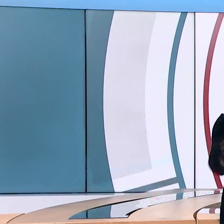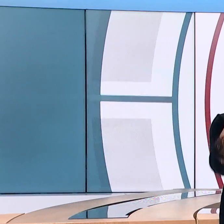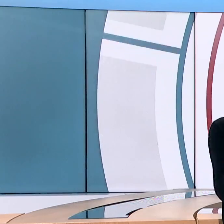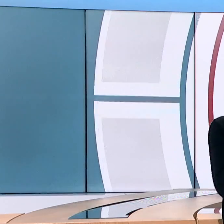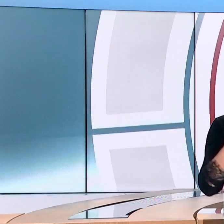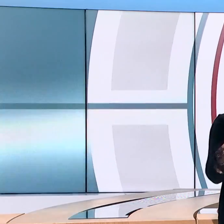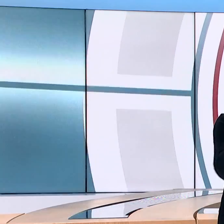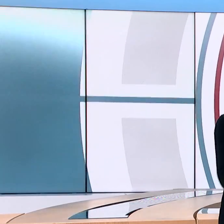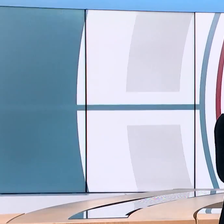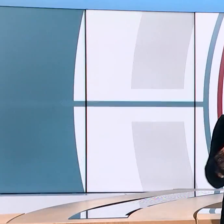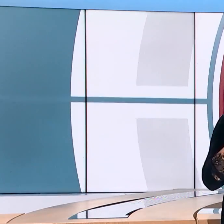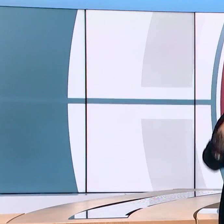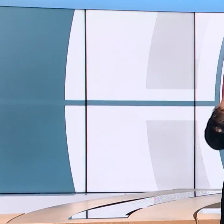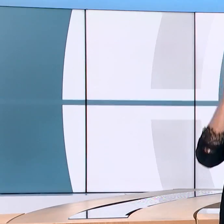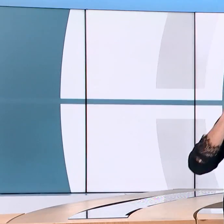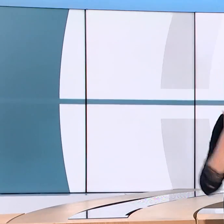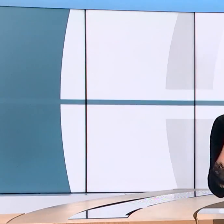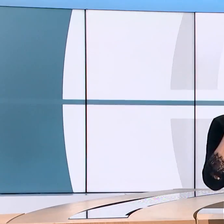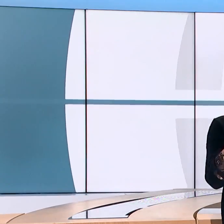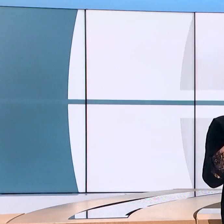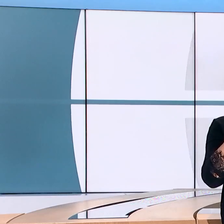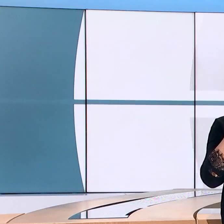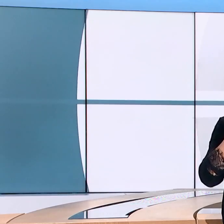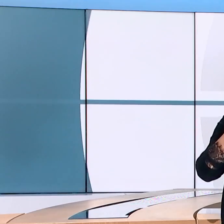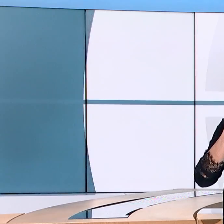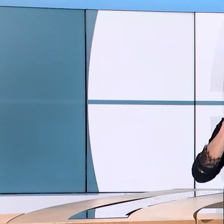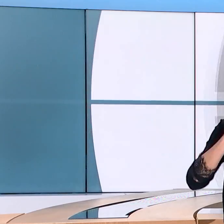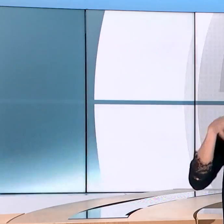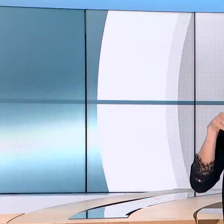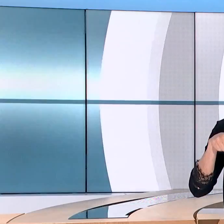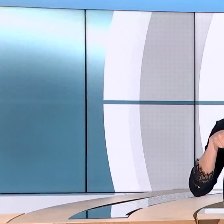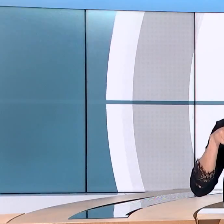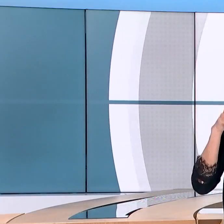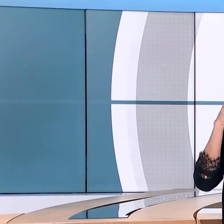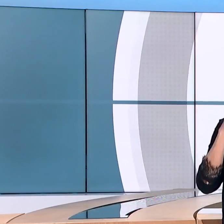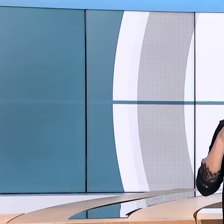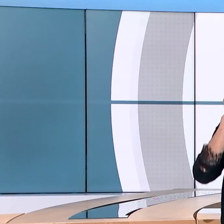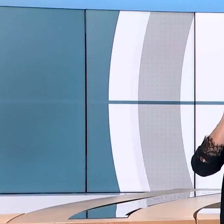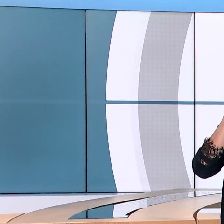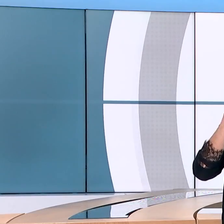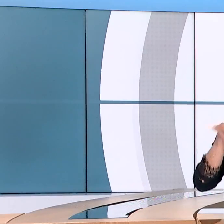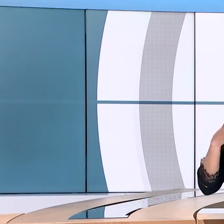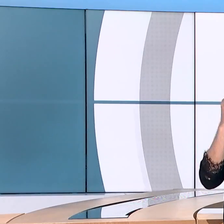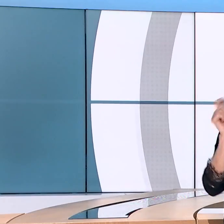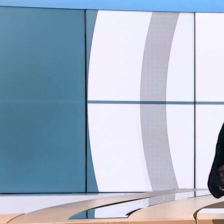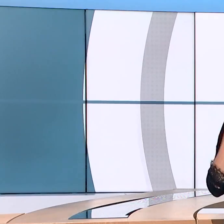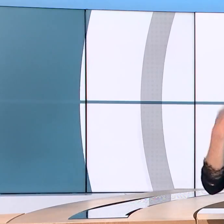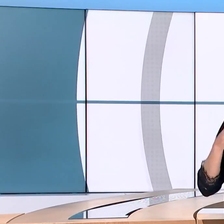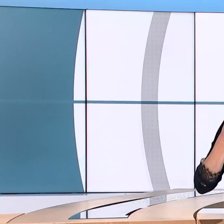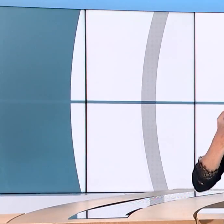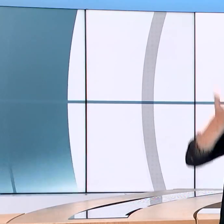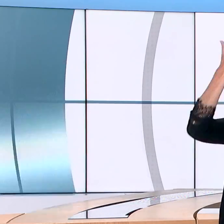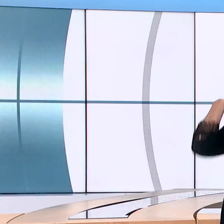Près de Limoges, le cloître de l'église de Saint-Junien a été l'objet de fouilles préventives. Elles ont permis de mettre au jour quelques